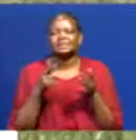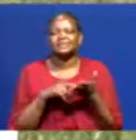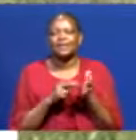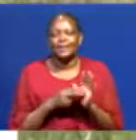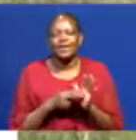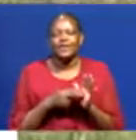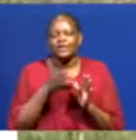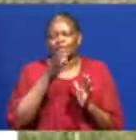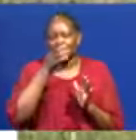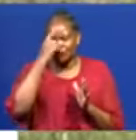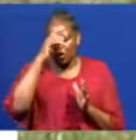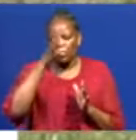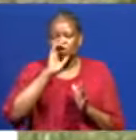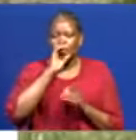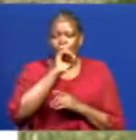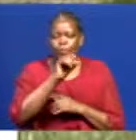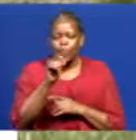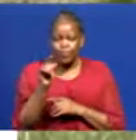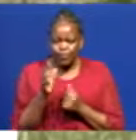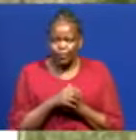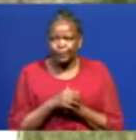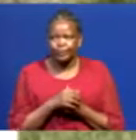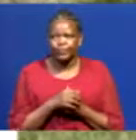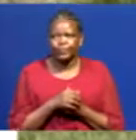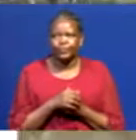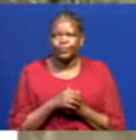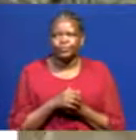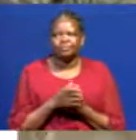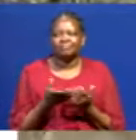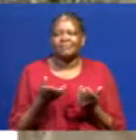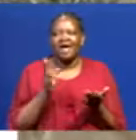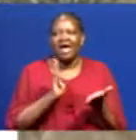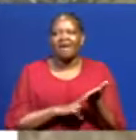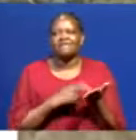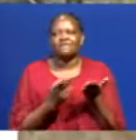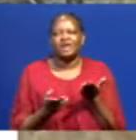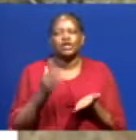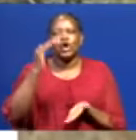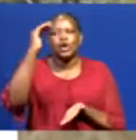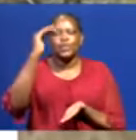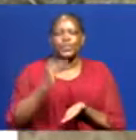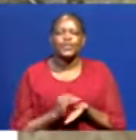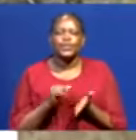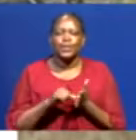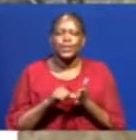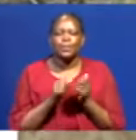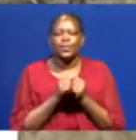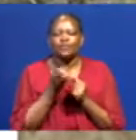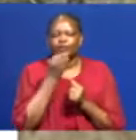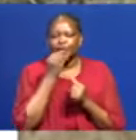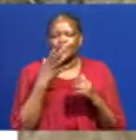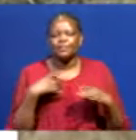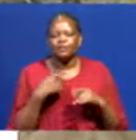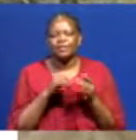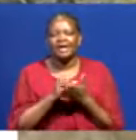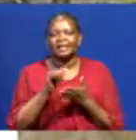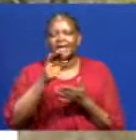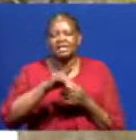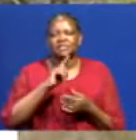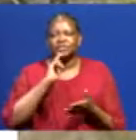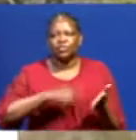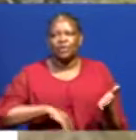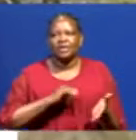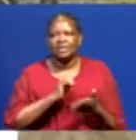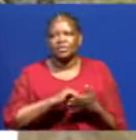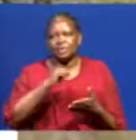cha kunyunyizia mashamba maji waloa kuja umeshindwa kupunguza tatizo la njaa. Wakazi wa eneo hilo sasa wametoa wito